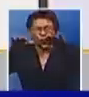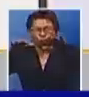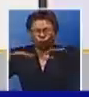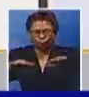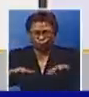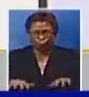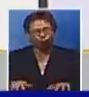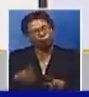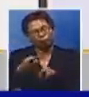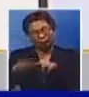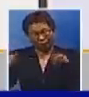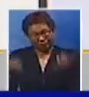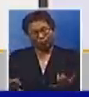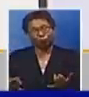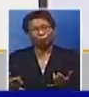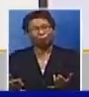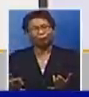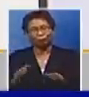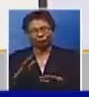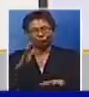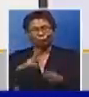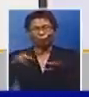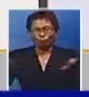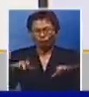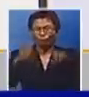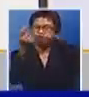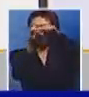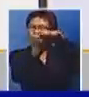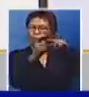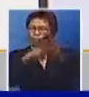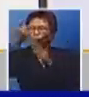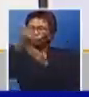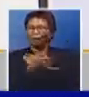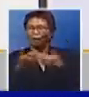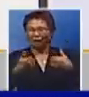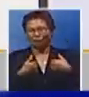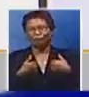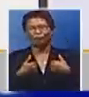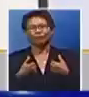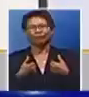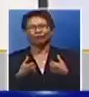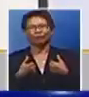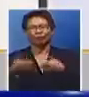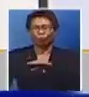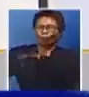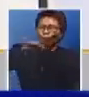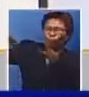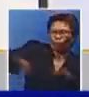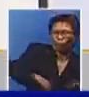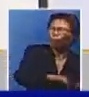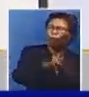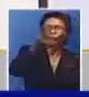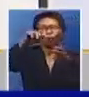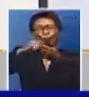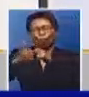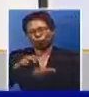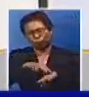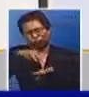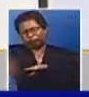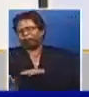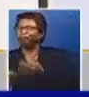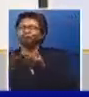Tapi sekarang dah naik projek, dah ada breakwater semua. So kalau ombak pun angin kuat pun tak ada masalah untuk turun.